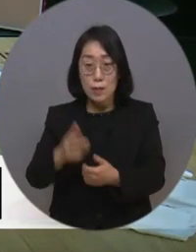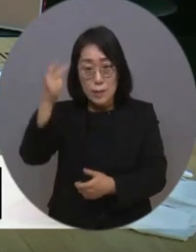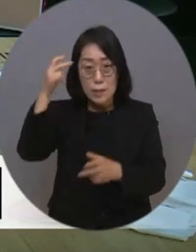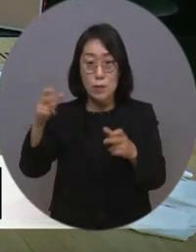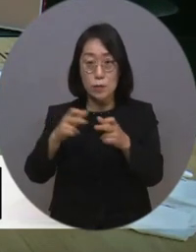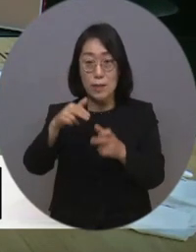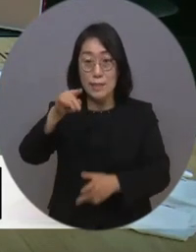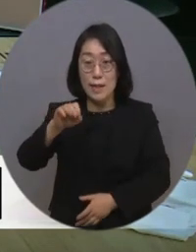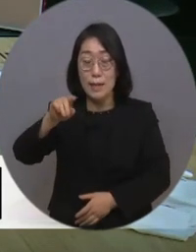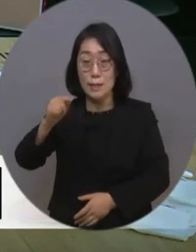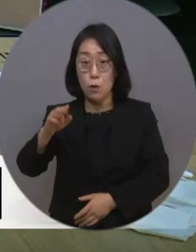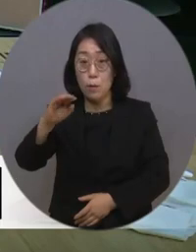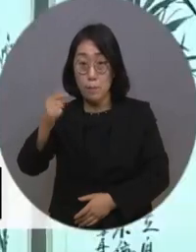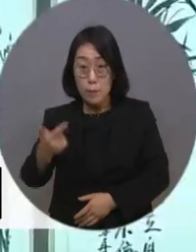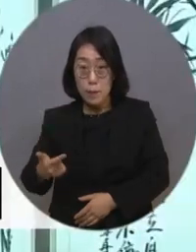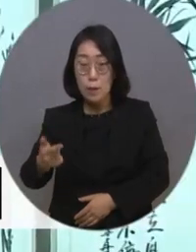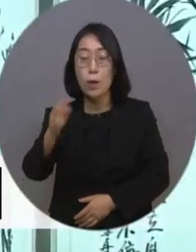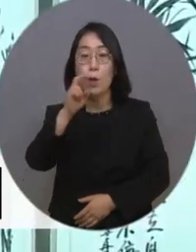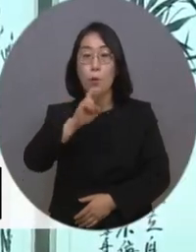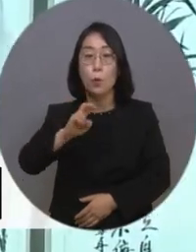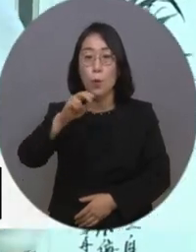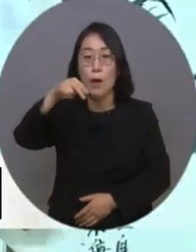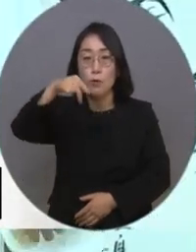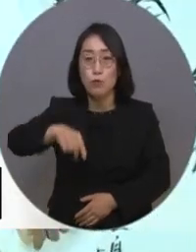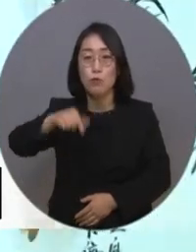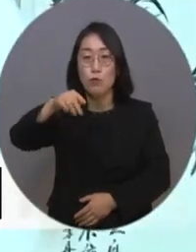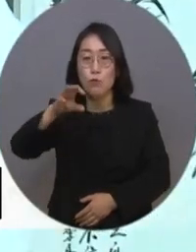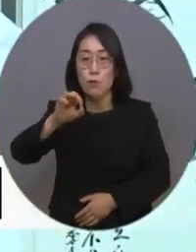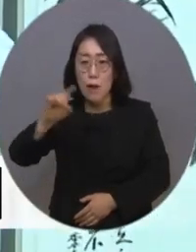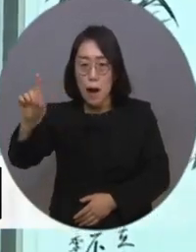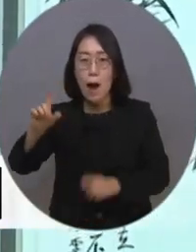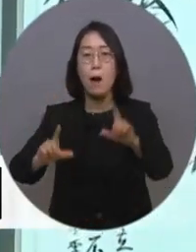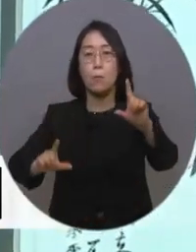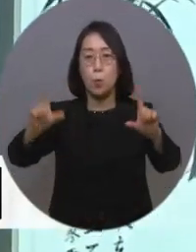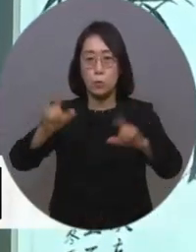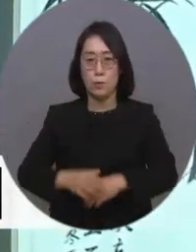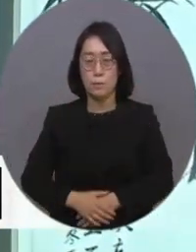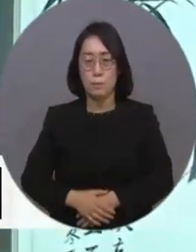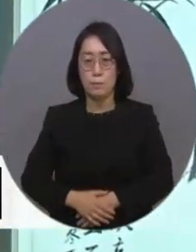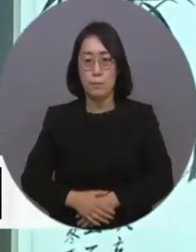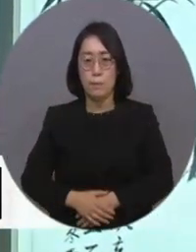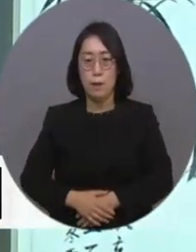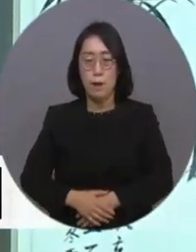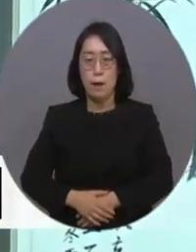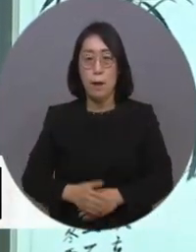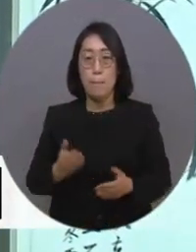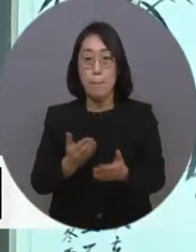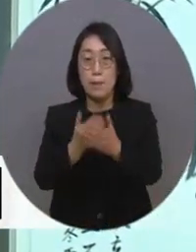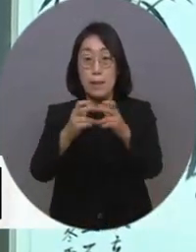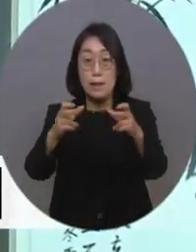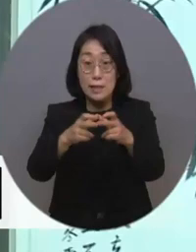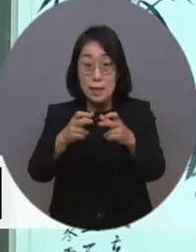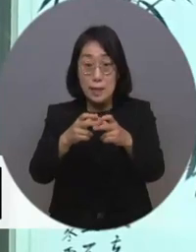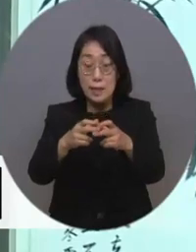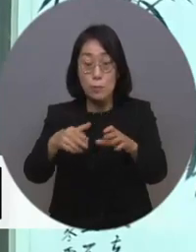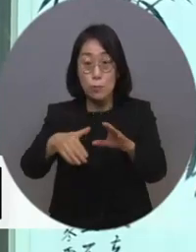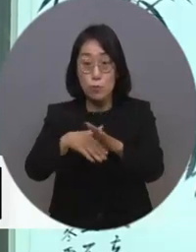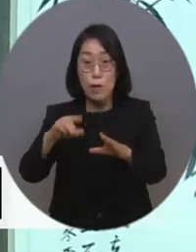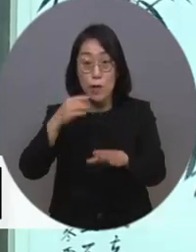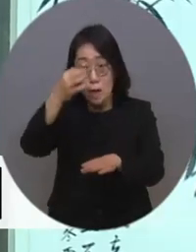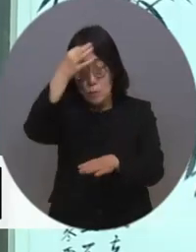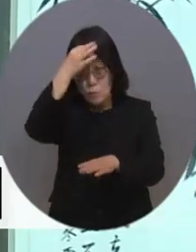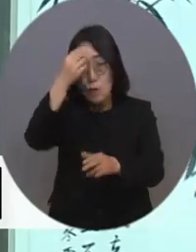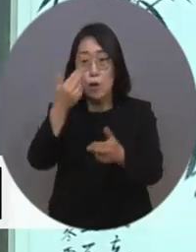소리꾼 장성빈의 판소리 수군가 장면입니다. 이번 공연은 한국발달장애인 문화예술협회